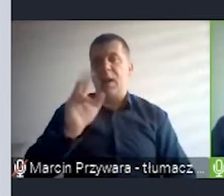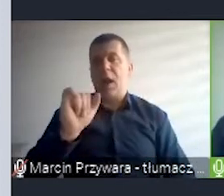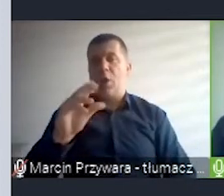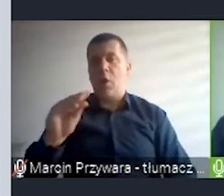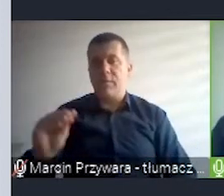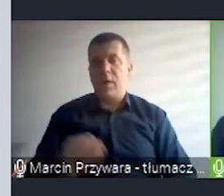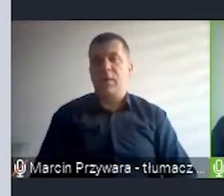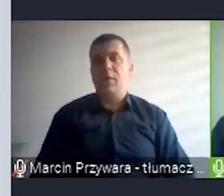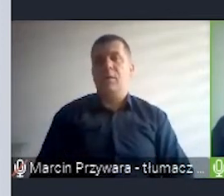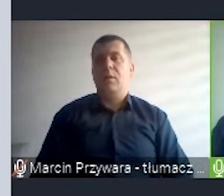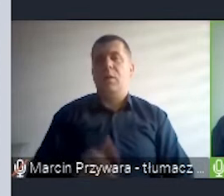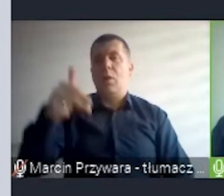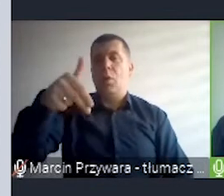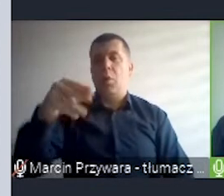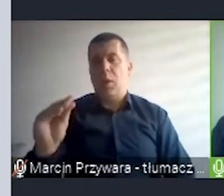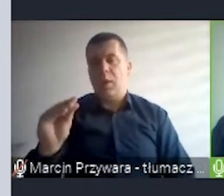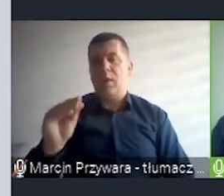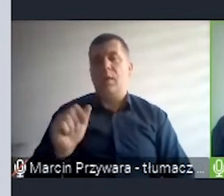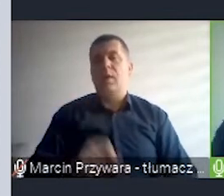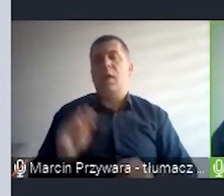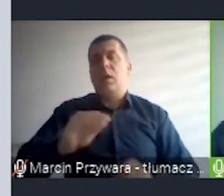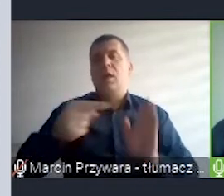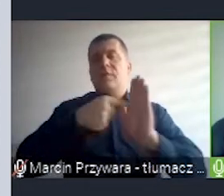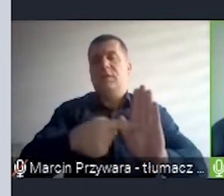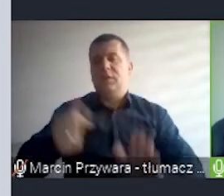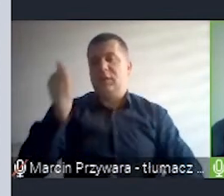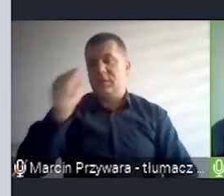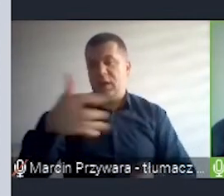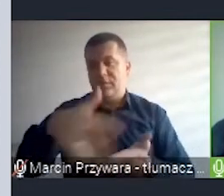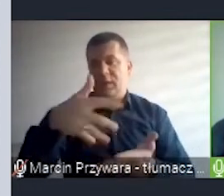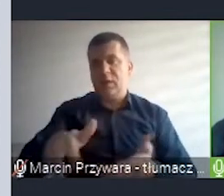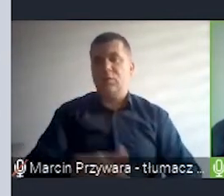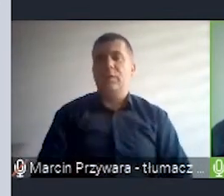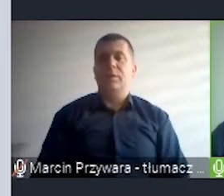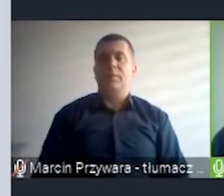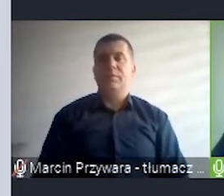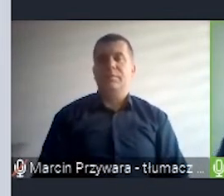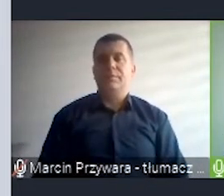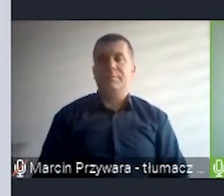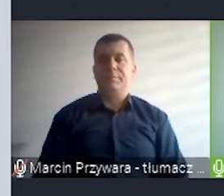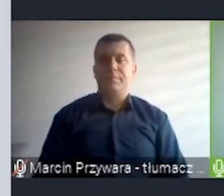krajowymi, unijnymi i z wytycznymi kwalifikowalności wydatków.